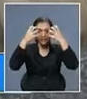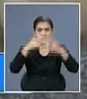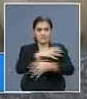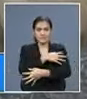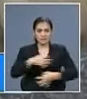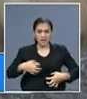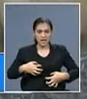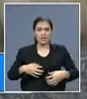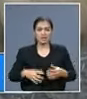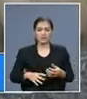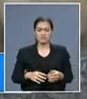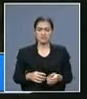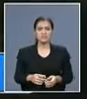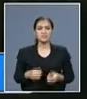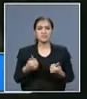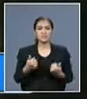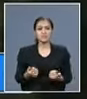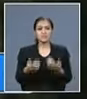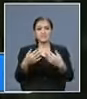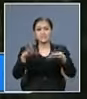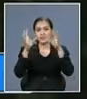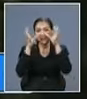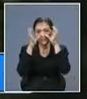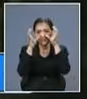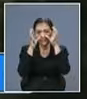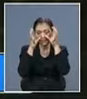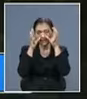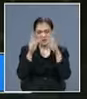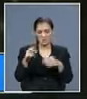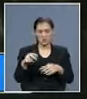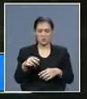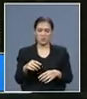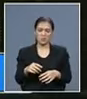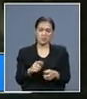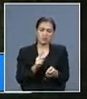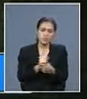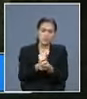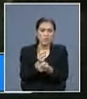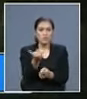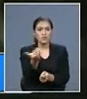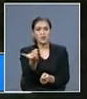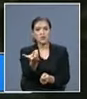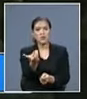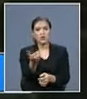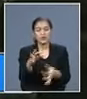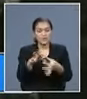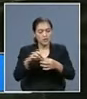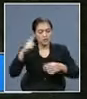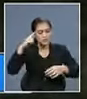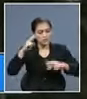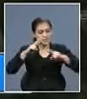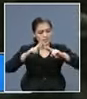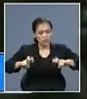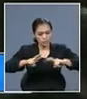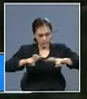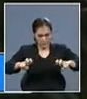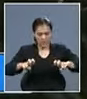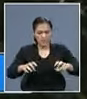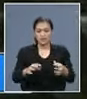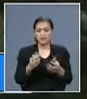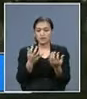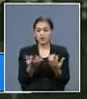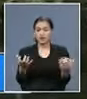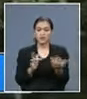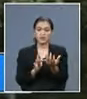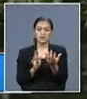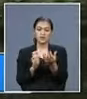ครับส่วนเสือไรเมธนะครับเป็นสัตว์ป่าหายากของโลกก็มีความท้าทายมากที่สุดในการขยายพันธุ์และการศึกษาวิจัยเช่นกันนะครับการนำเทคโนโลยีเข้ามา